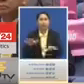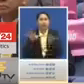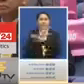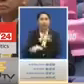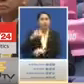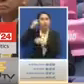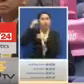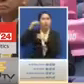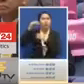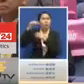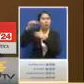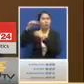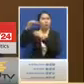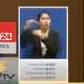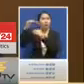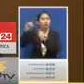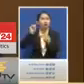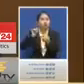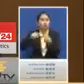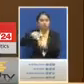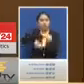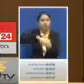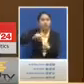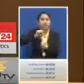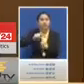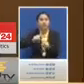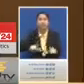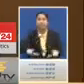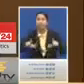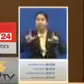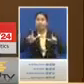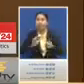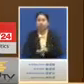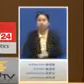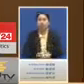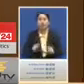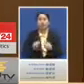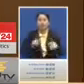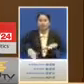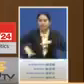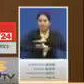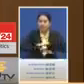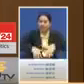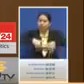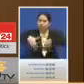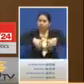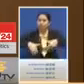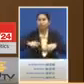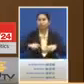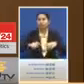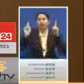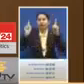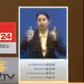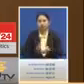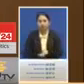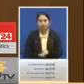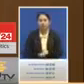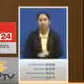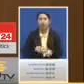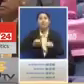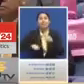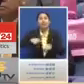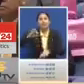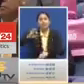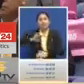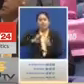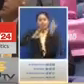ในสิ่งซึ่งมันเป็นเศรษฐกิจมหาภาคท่านพูดเรื่องมหาภาคแต่ฐานรากคนละอย่างเลยเพื่อนสมาชิกจากภาคใต้บอกไปแล้ว